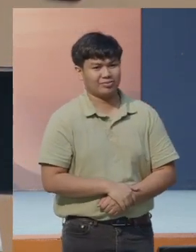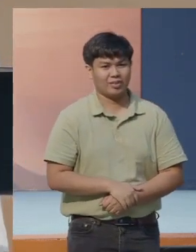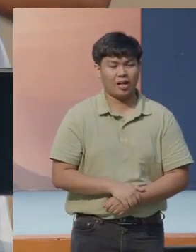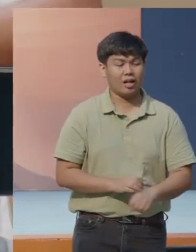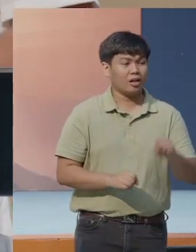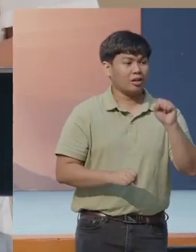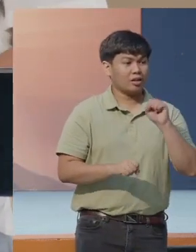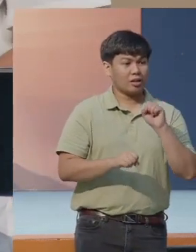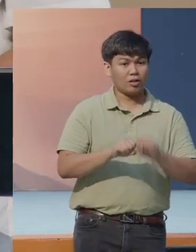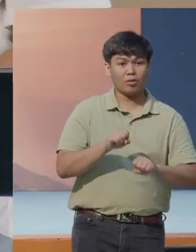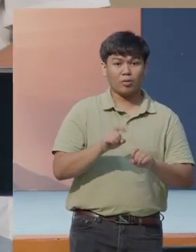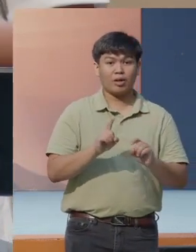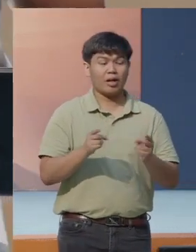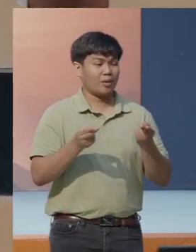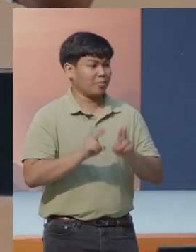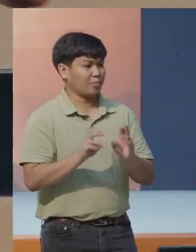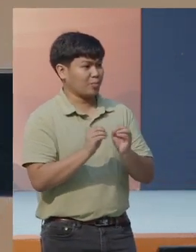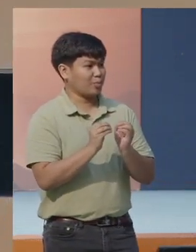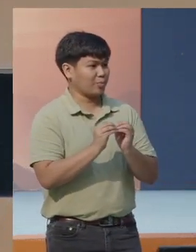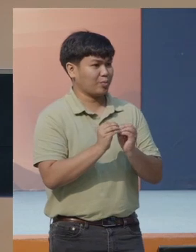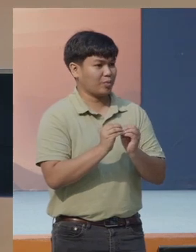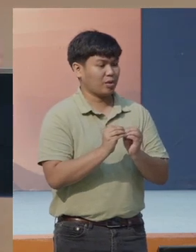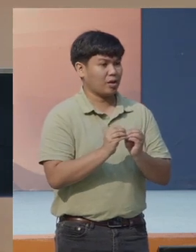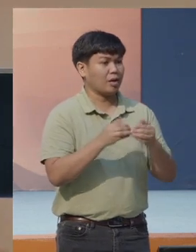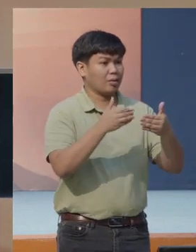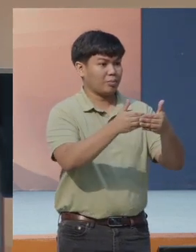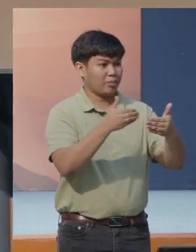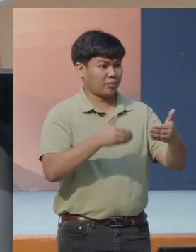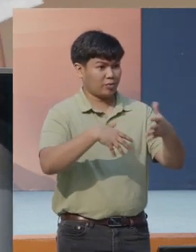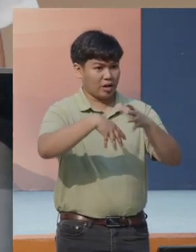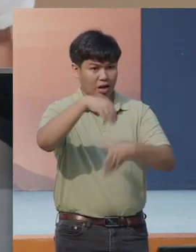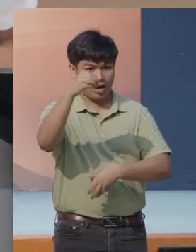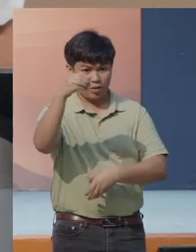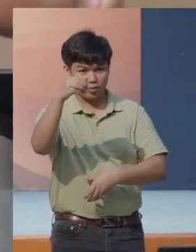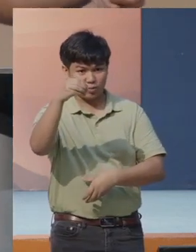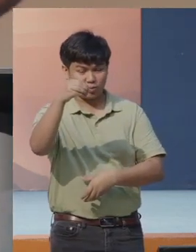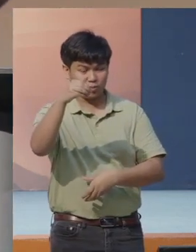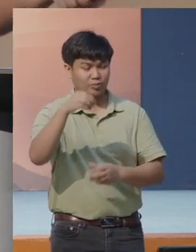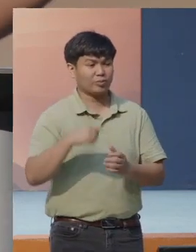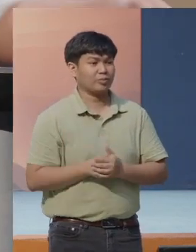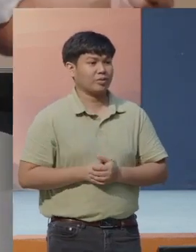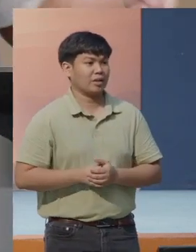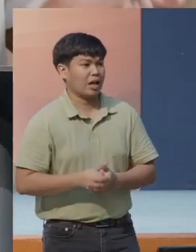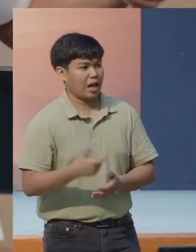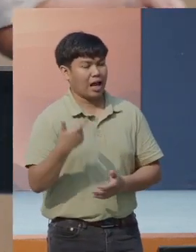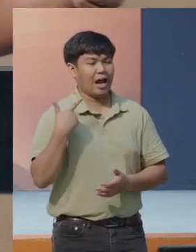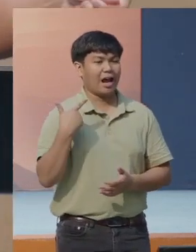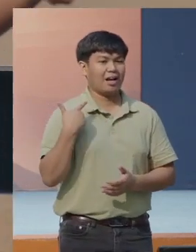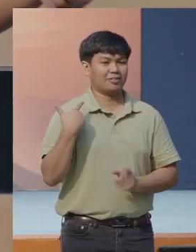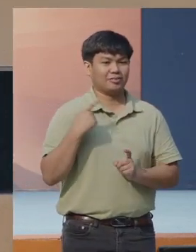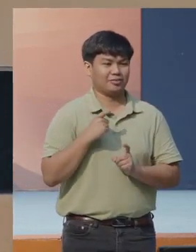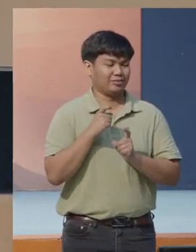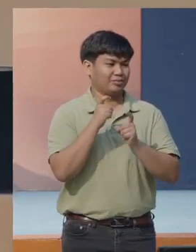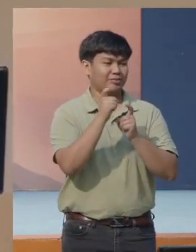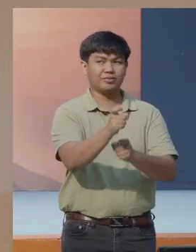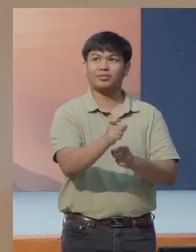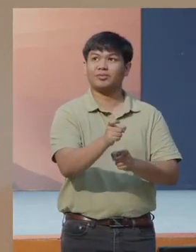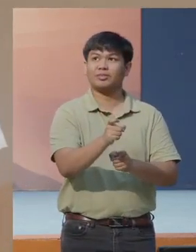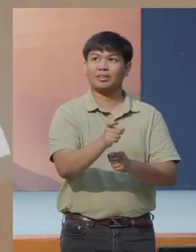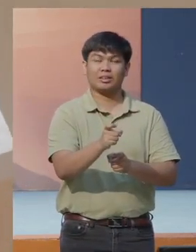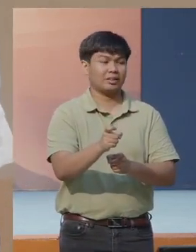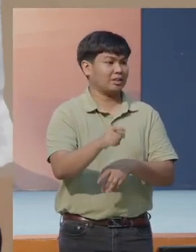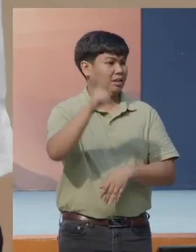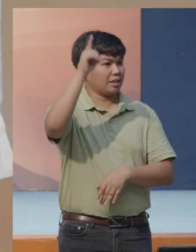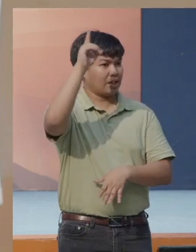At ito pa, bago ka pa lumabas ng courtroom, may bit-bit si Judge,